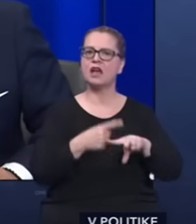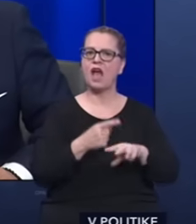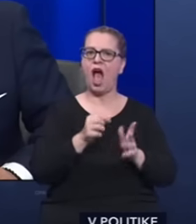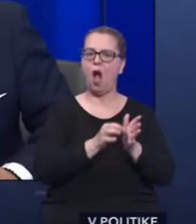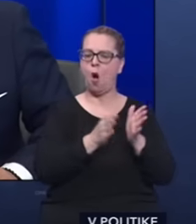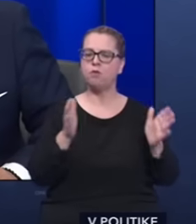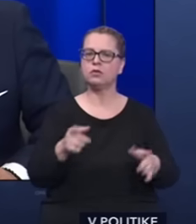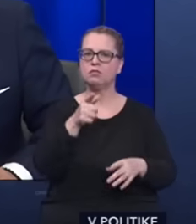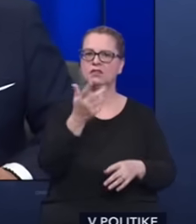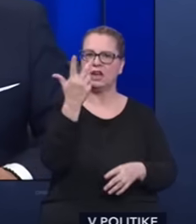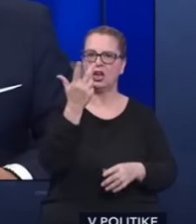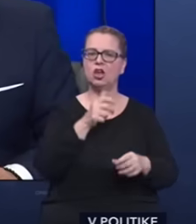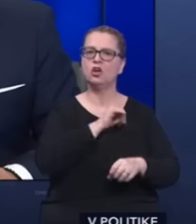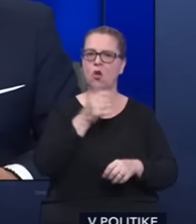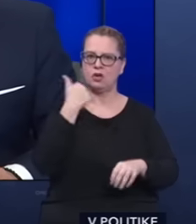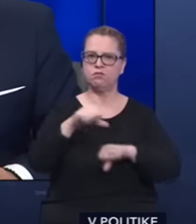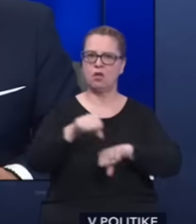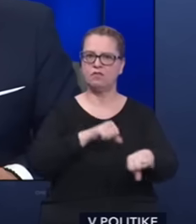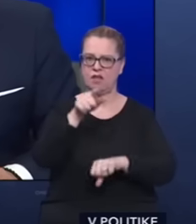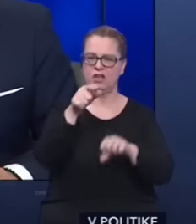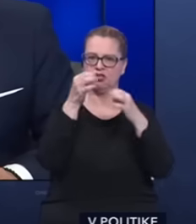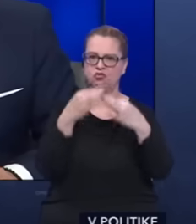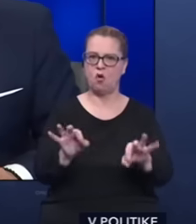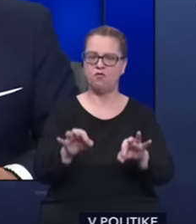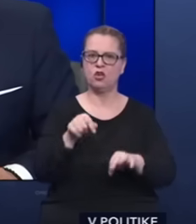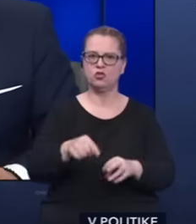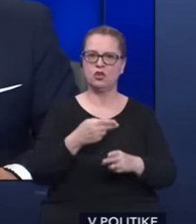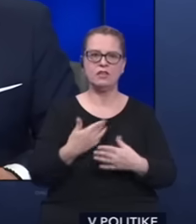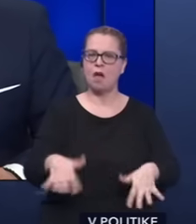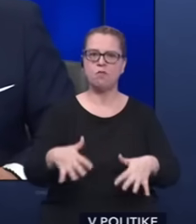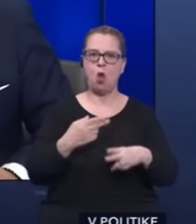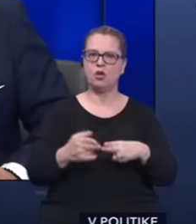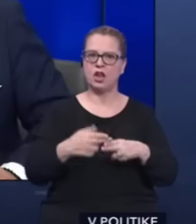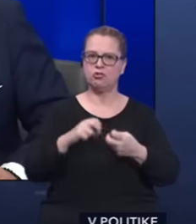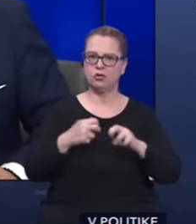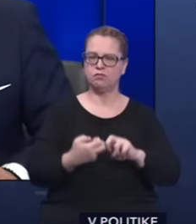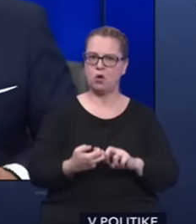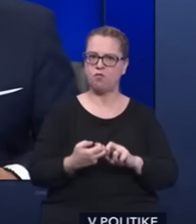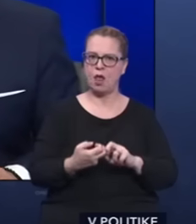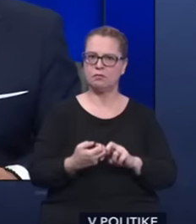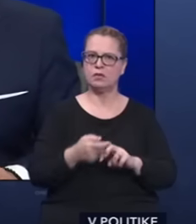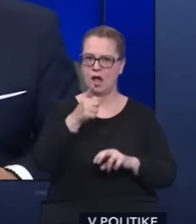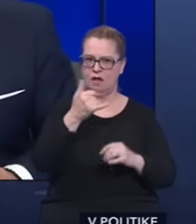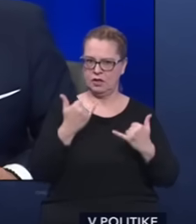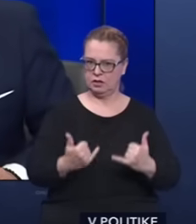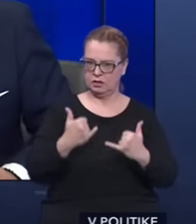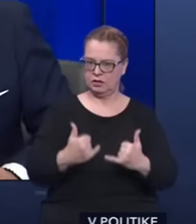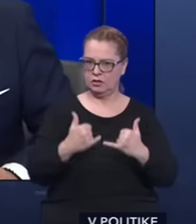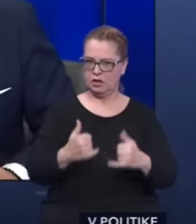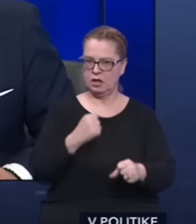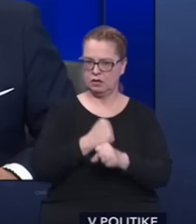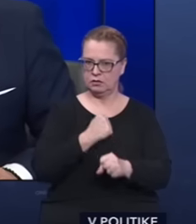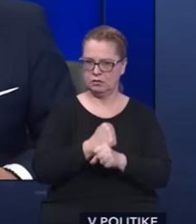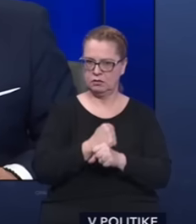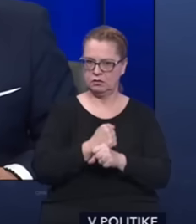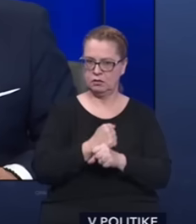vy ste 3 roky vládli. Vy ste dovolili to, že sa tu neriešili problémy. A vy idete teraz robiť, že energetická budúčnosť...